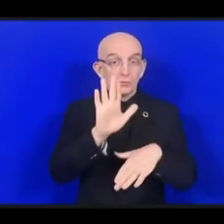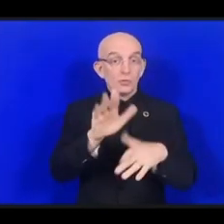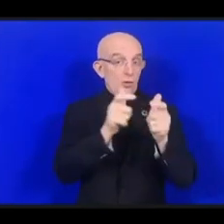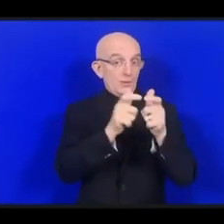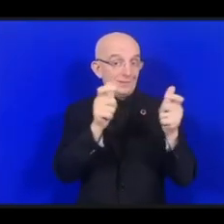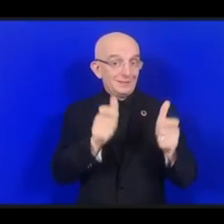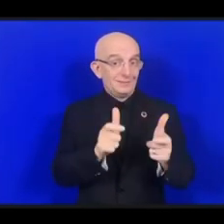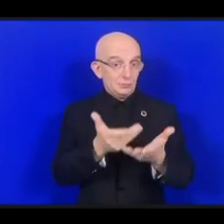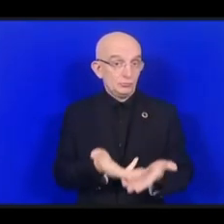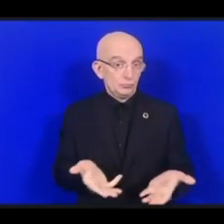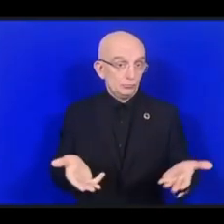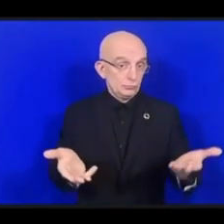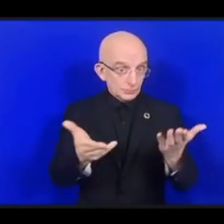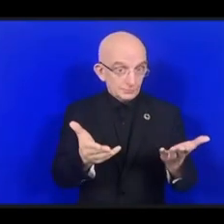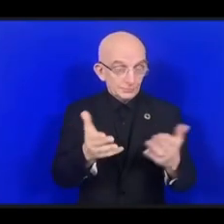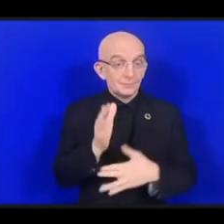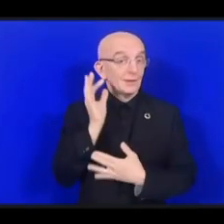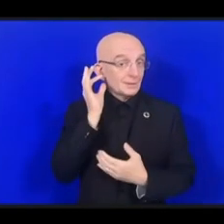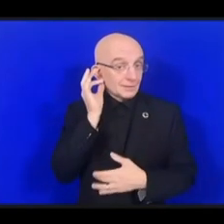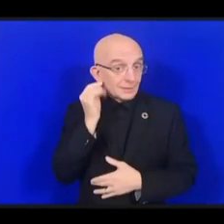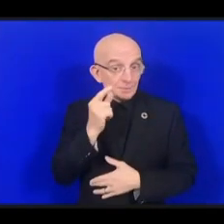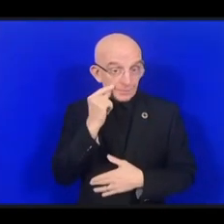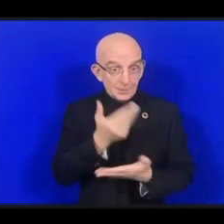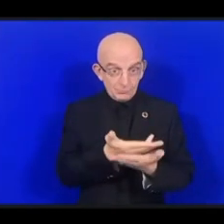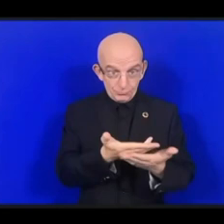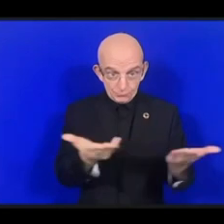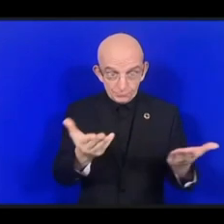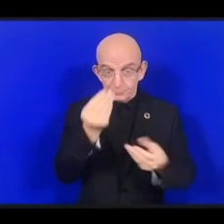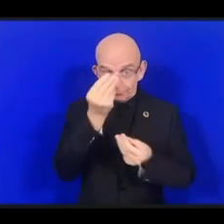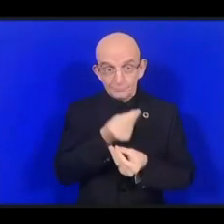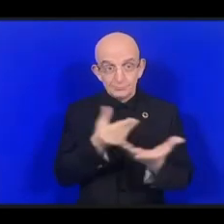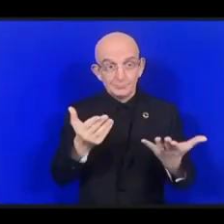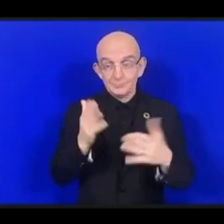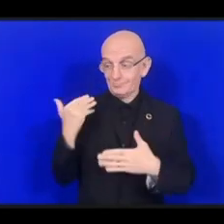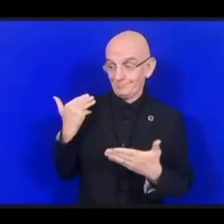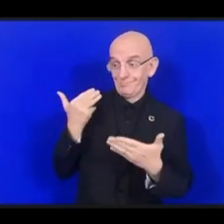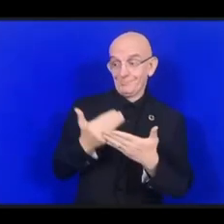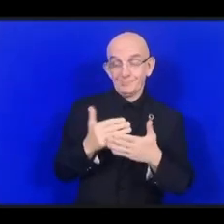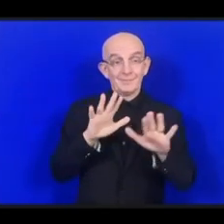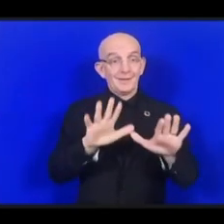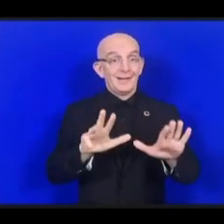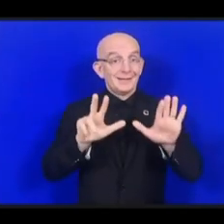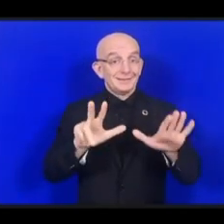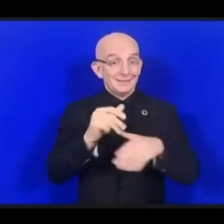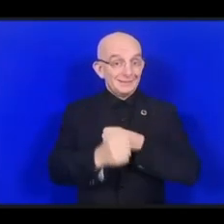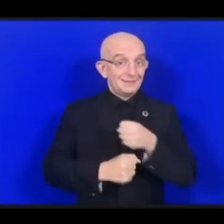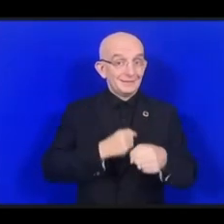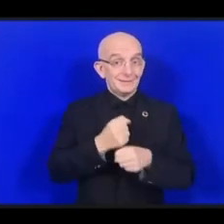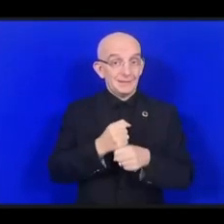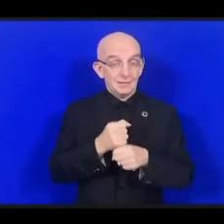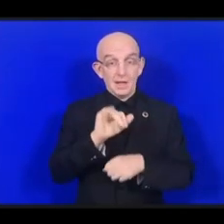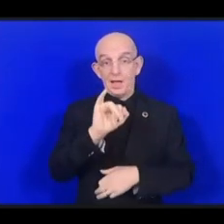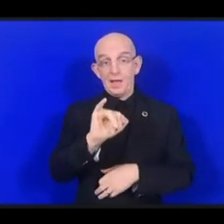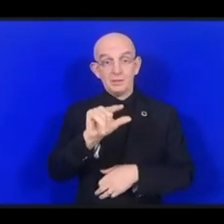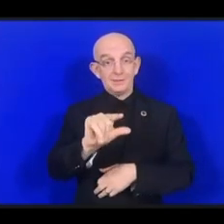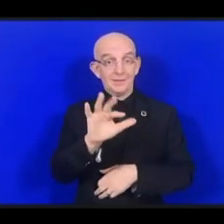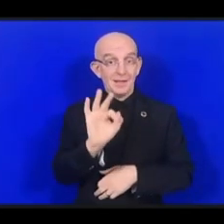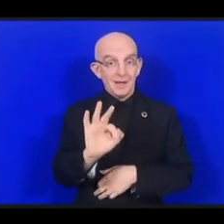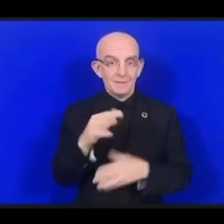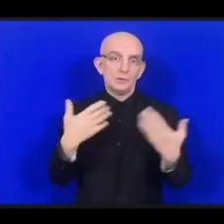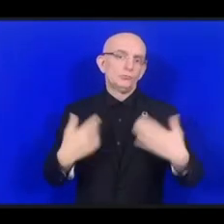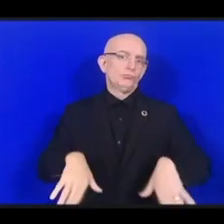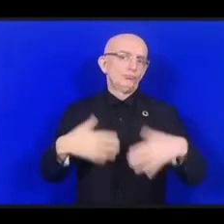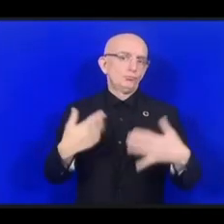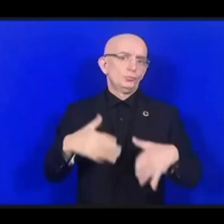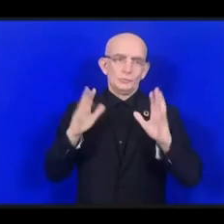d'existence de cfgi le parcours parcouru a été remarquable grâce au prosucus particulier du FG à